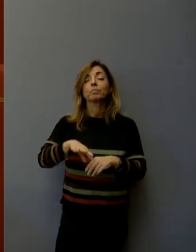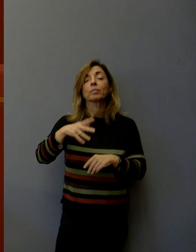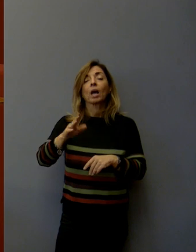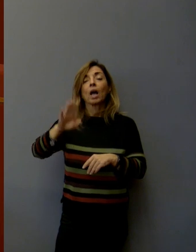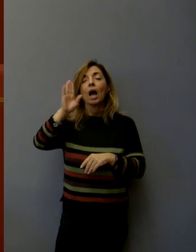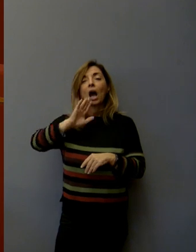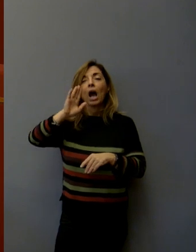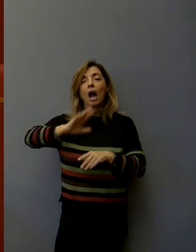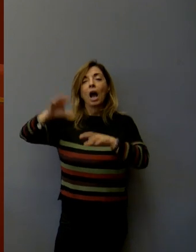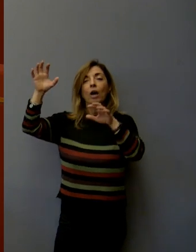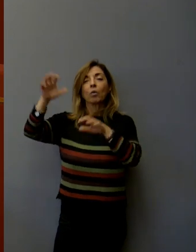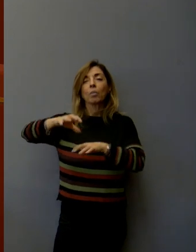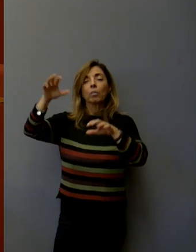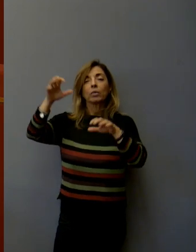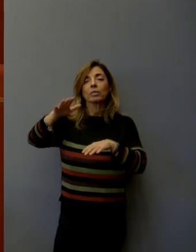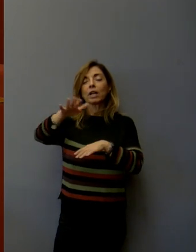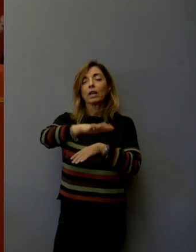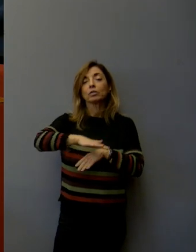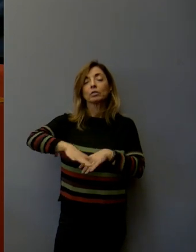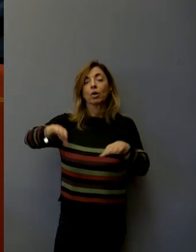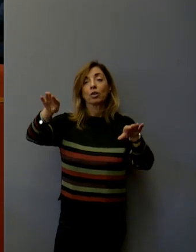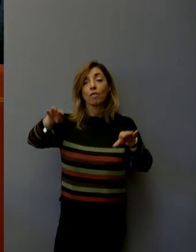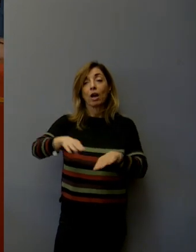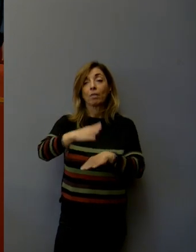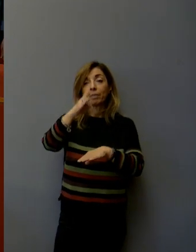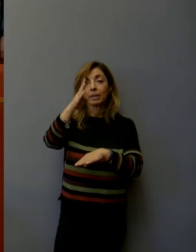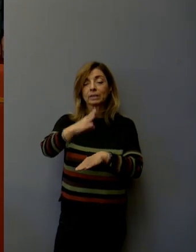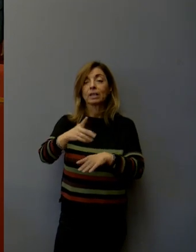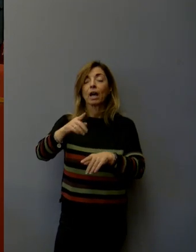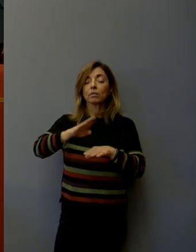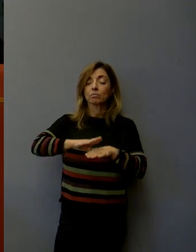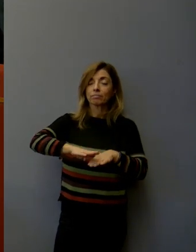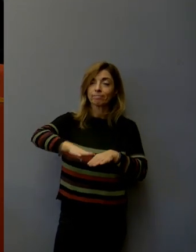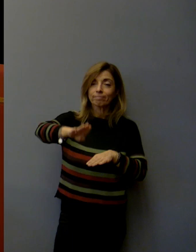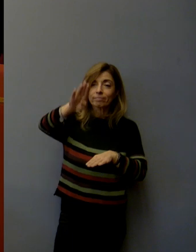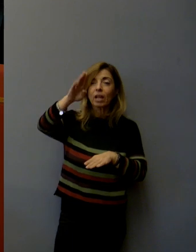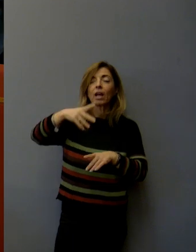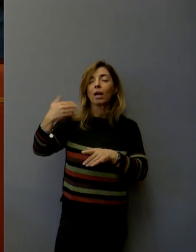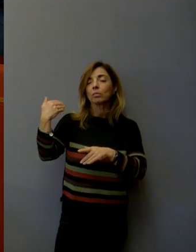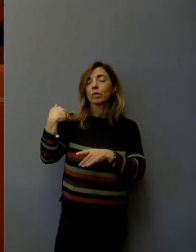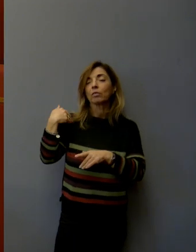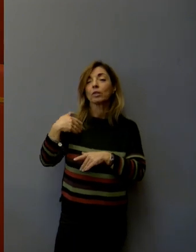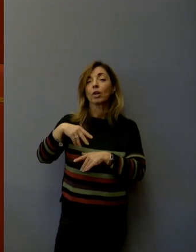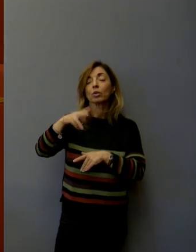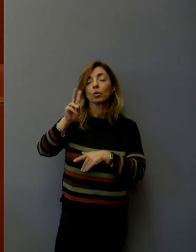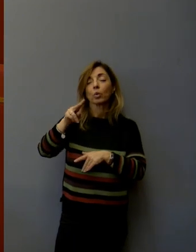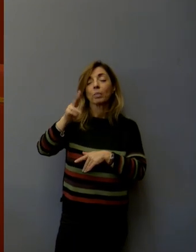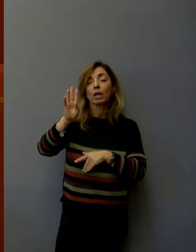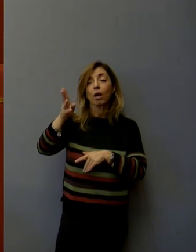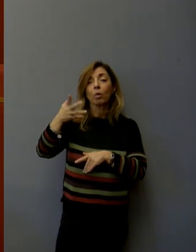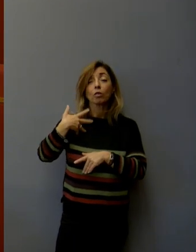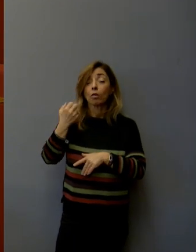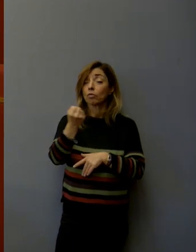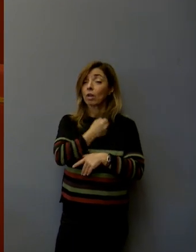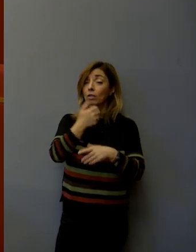chiosa località San Siro di Struppa in Valbisagno tenuto conto degli ingenti danni che salita della chiosa subito durante l'alluvione del 9 10 ottobre 2014 si